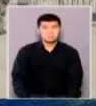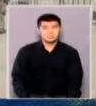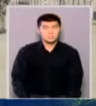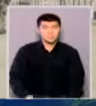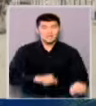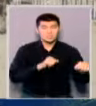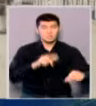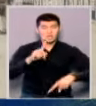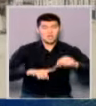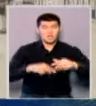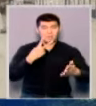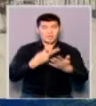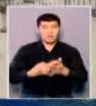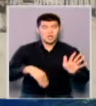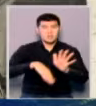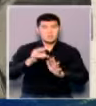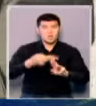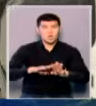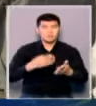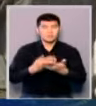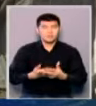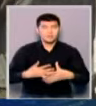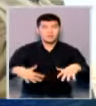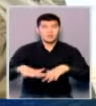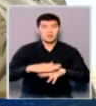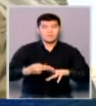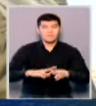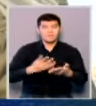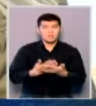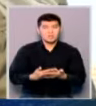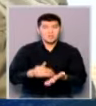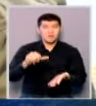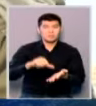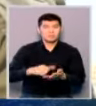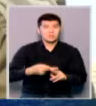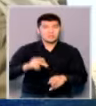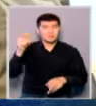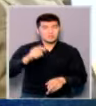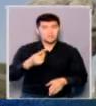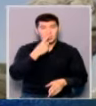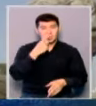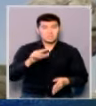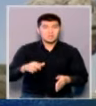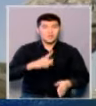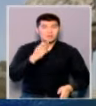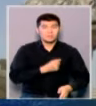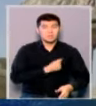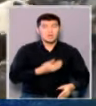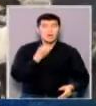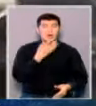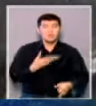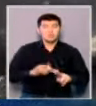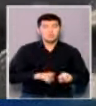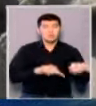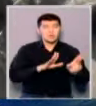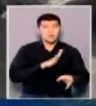Защитники Отечества показали себя в этом испытании лучше всех. Тем не менее, они недавно пришли в армию. Однако некоторые хорошо